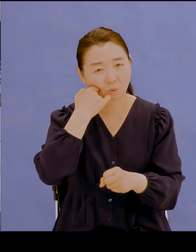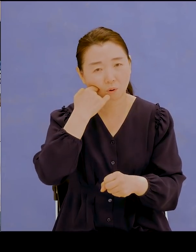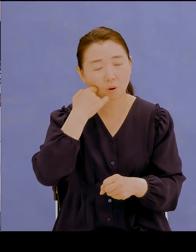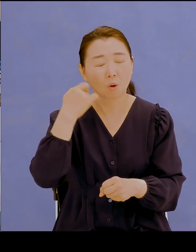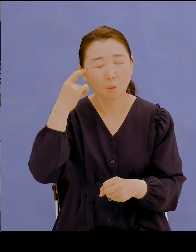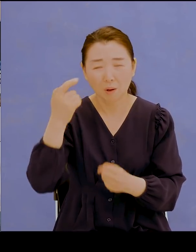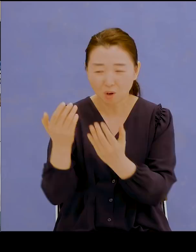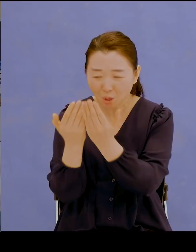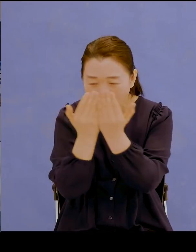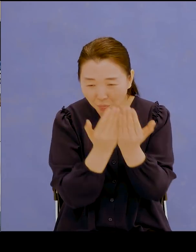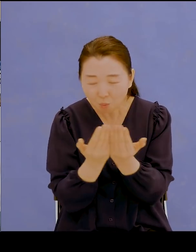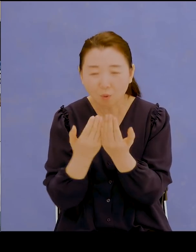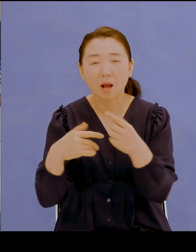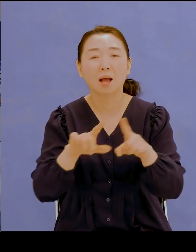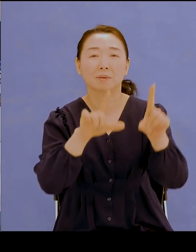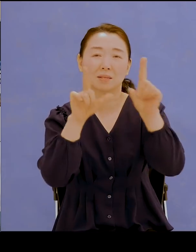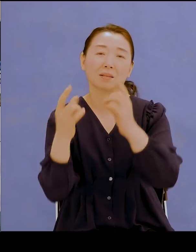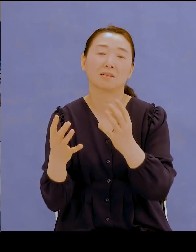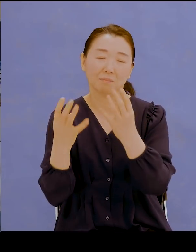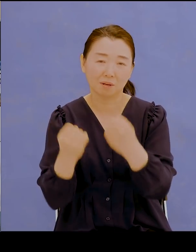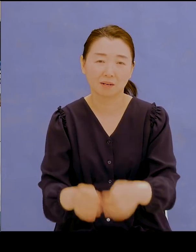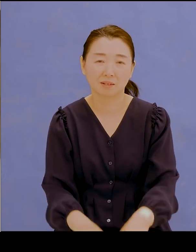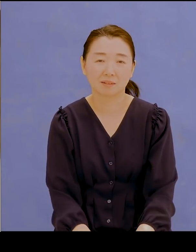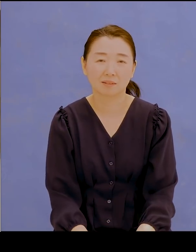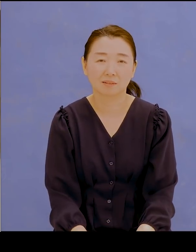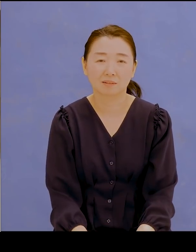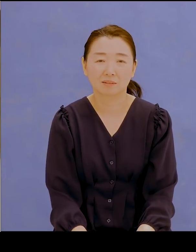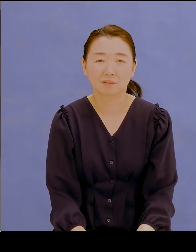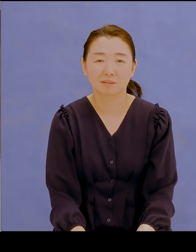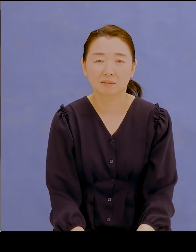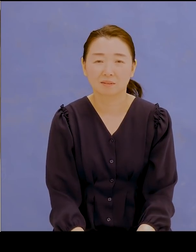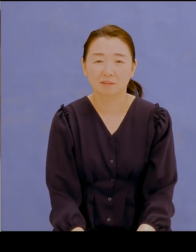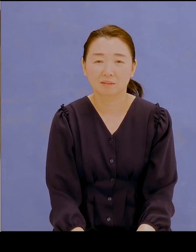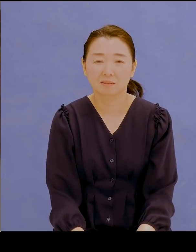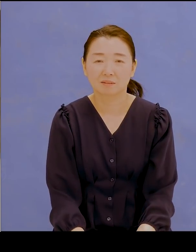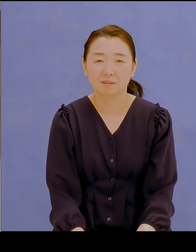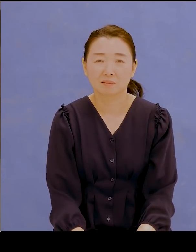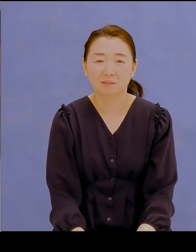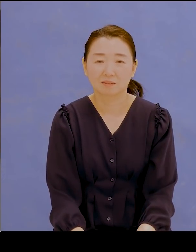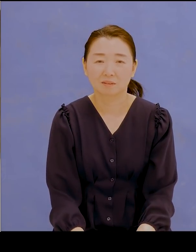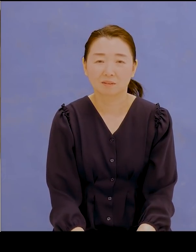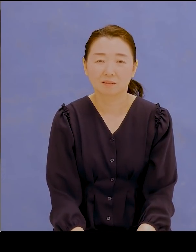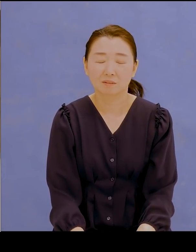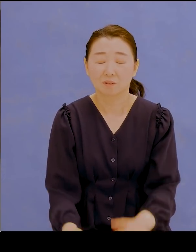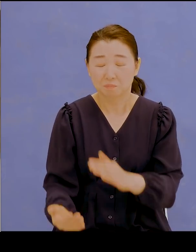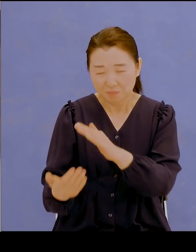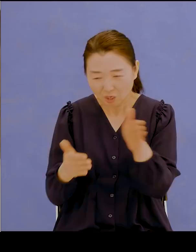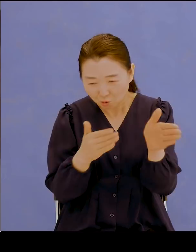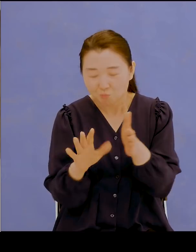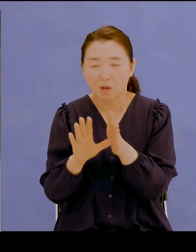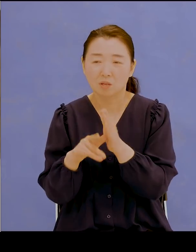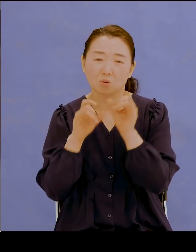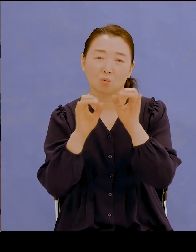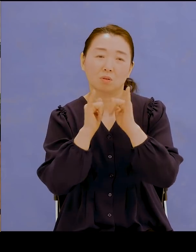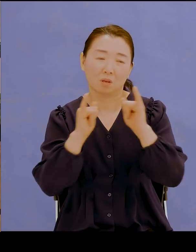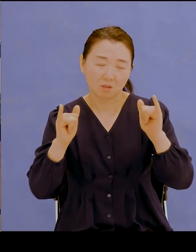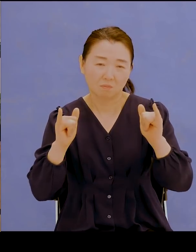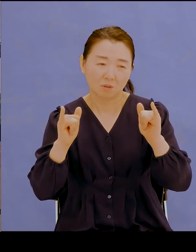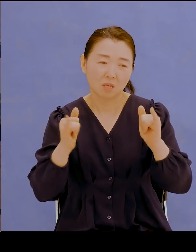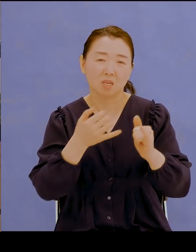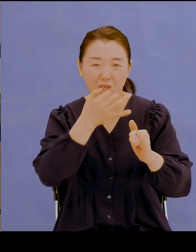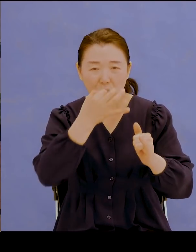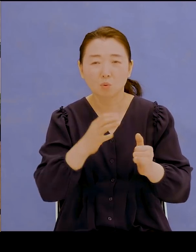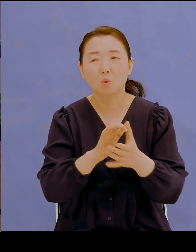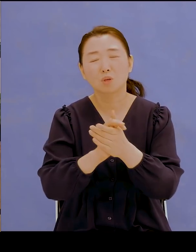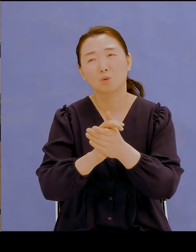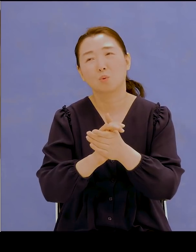그러니까 혼인 신고가 안 된 부모도 많고 그러니까 그 작업하는데도 그 선교사님이 너무너무 힘들죠. 기도가 아니면 될 수 없었잖아요. 될